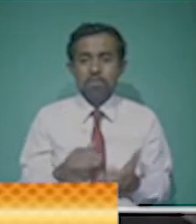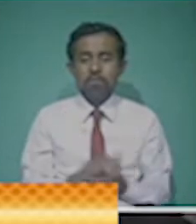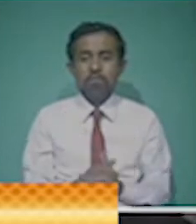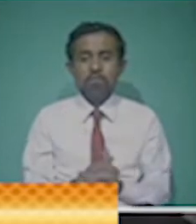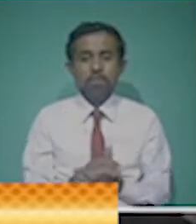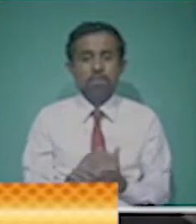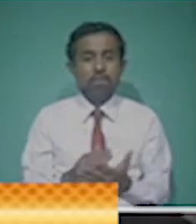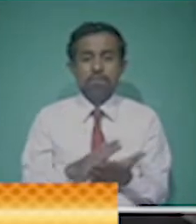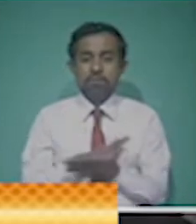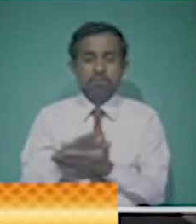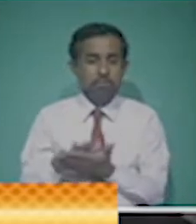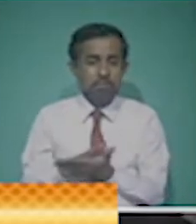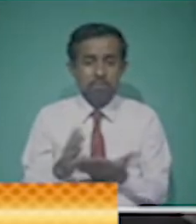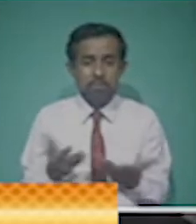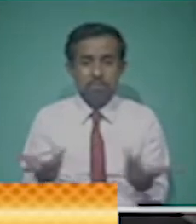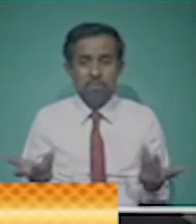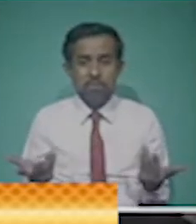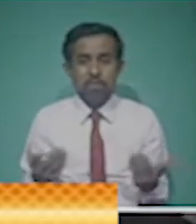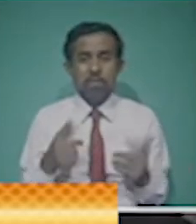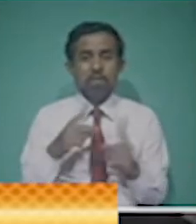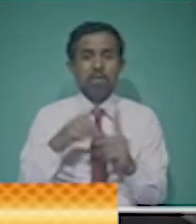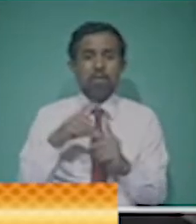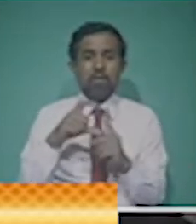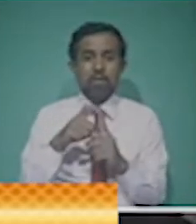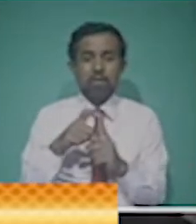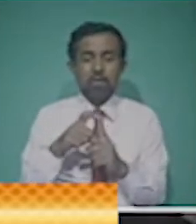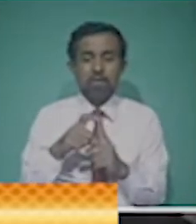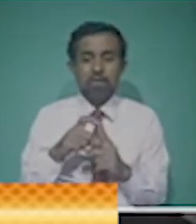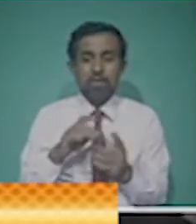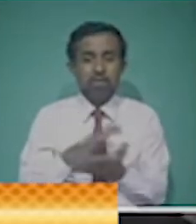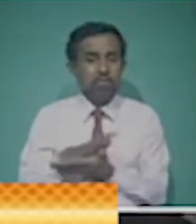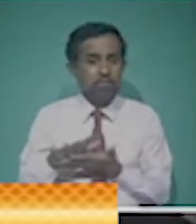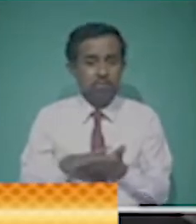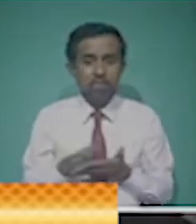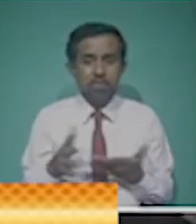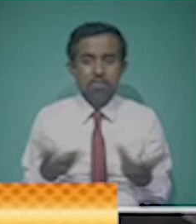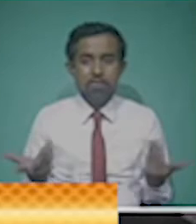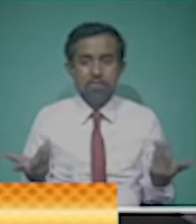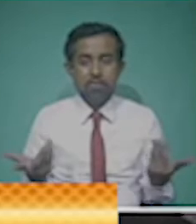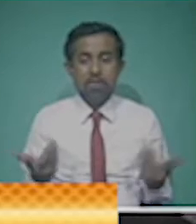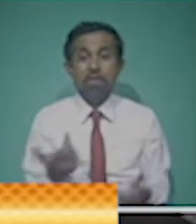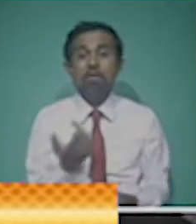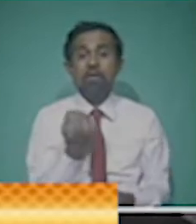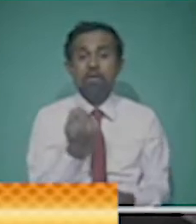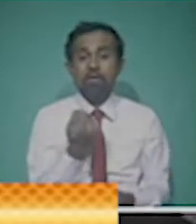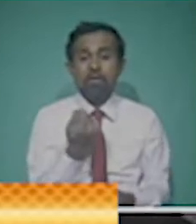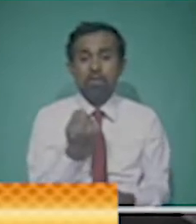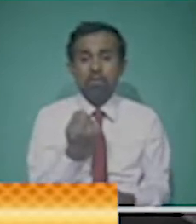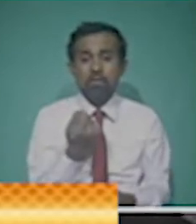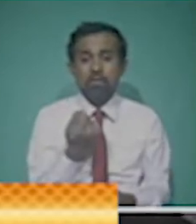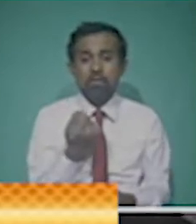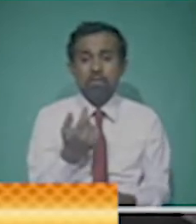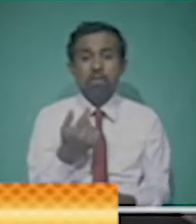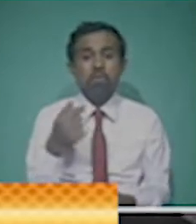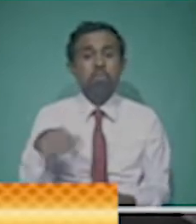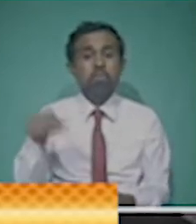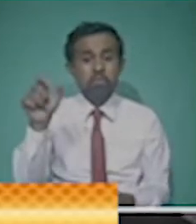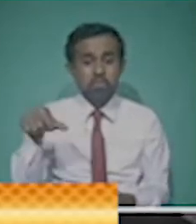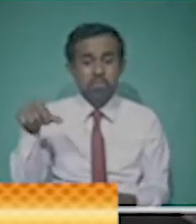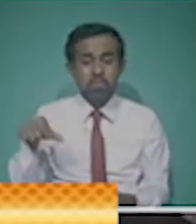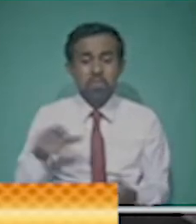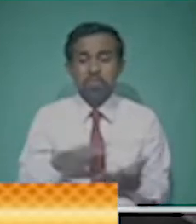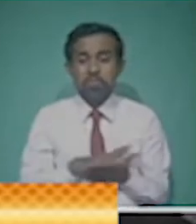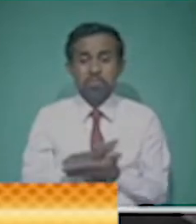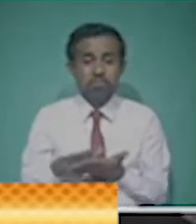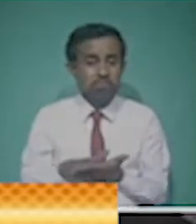நாங்கள் அவதானிக்கக்கூடியதாக இருக்கின்றது. அவர்களுக்கு பொருளாதார வசதி எந்த விதமான வசதியும் இன்று இல்லை. இன்று நாள் முழுக்க உழைத்தாலும் கூட அவர்களுக்கு